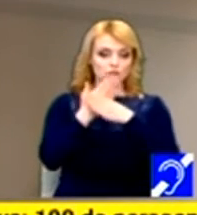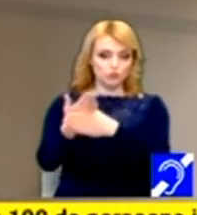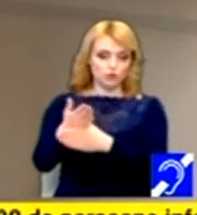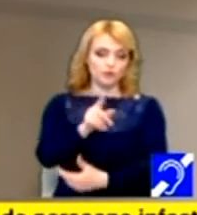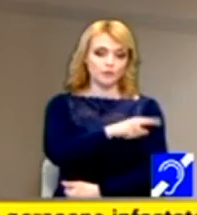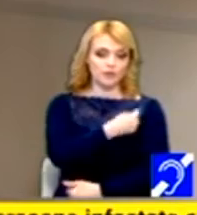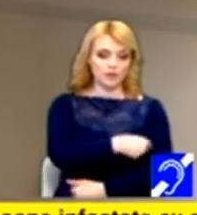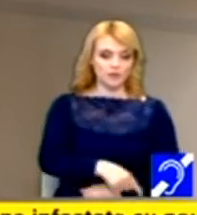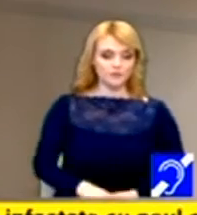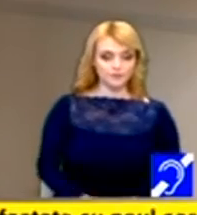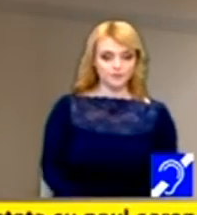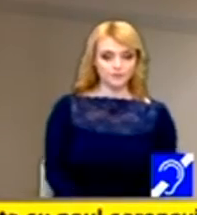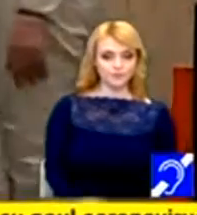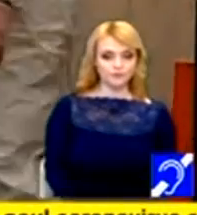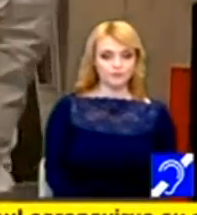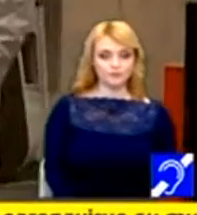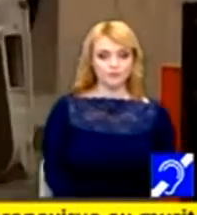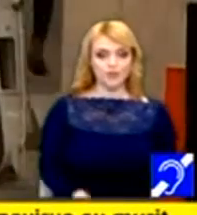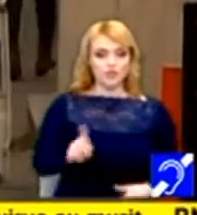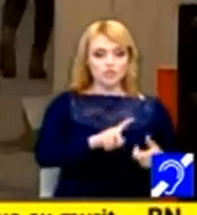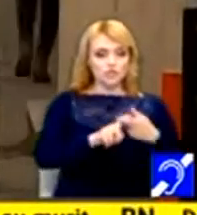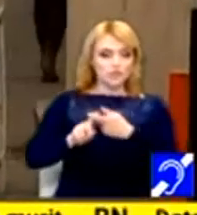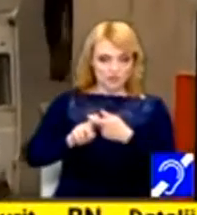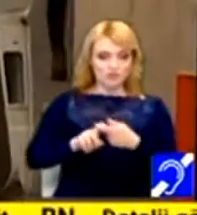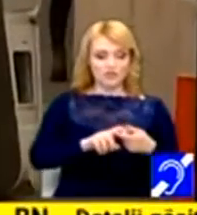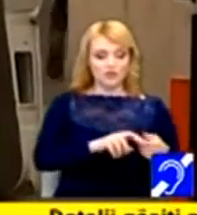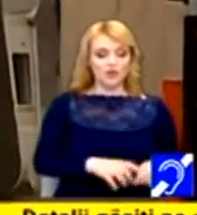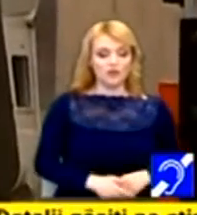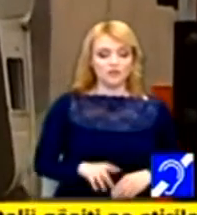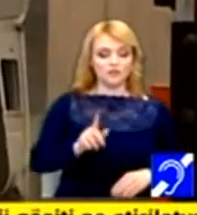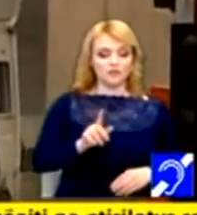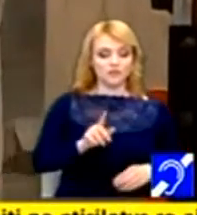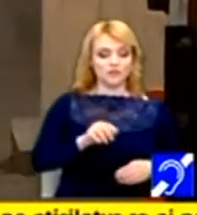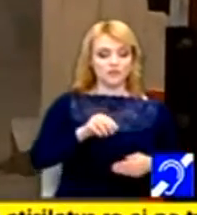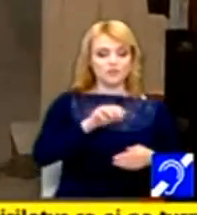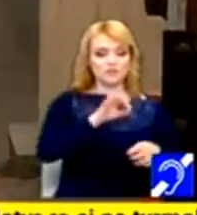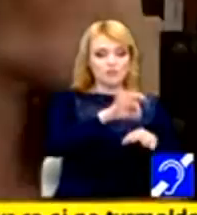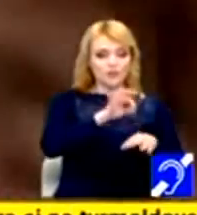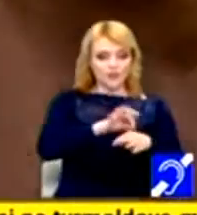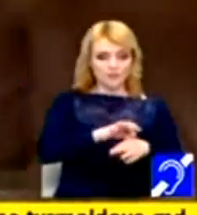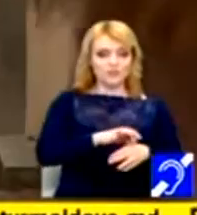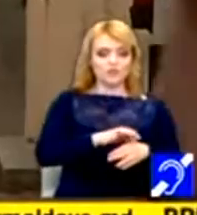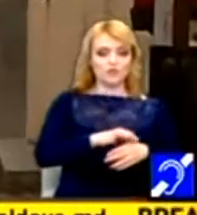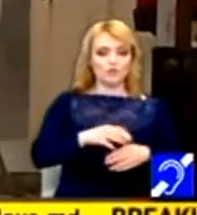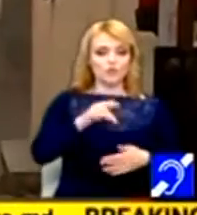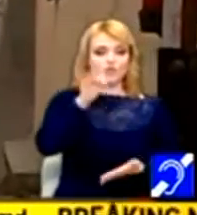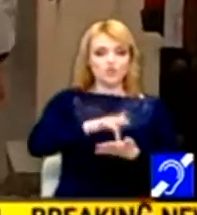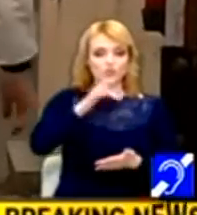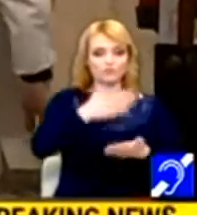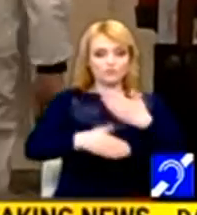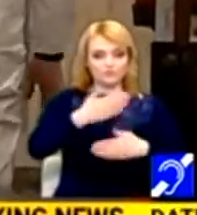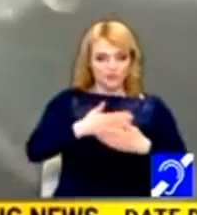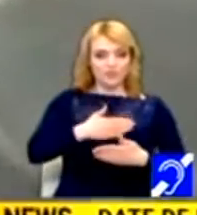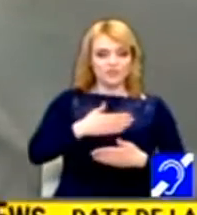auxiliar, 13 persoane. În ceea ce privește focarul de la centrul de plasament temporar pentru persoane cu dizabilități mentale